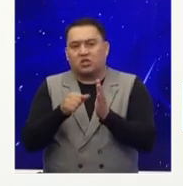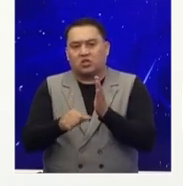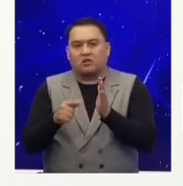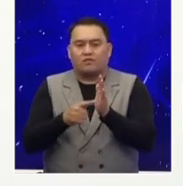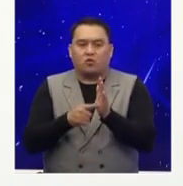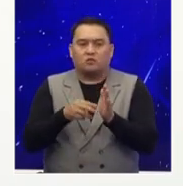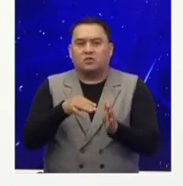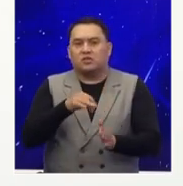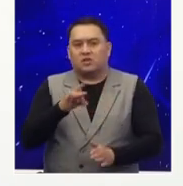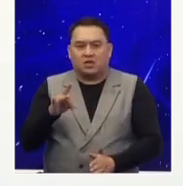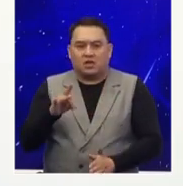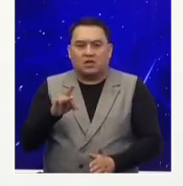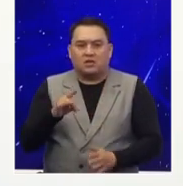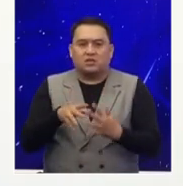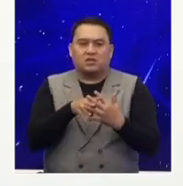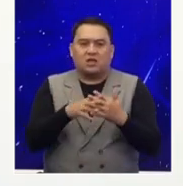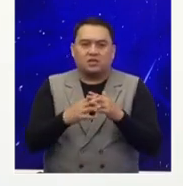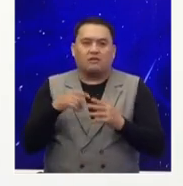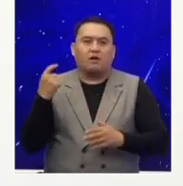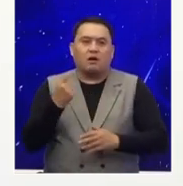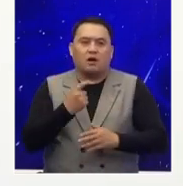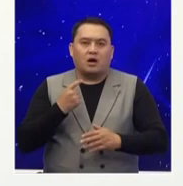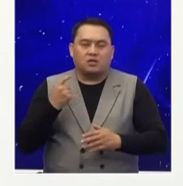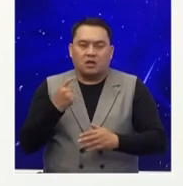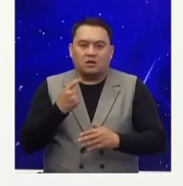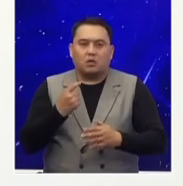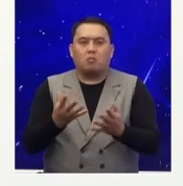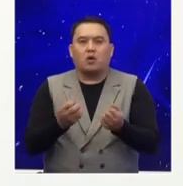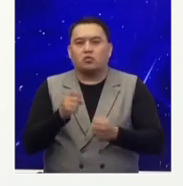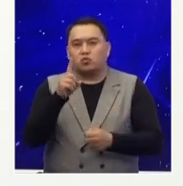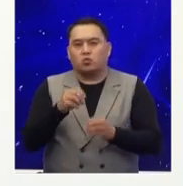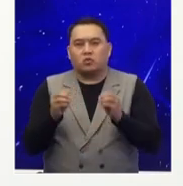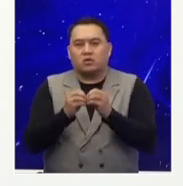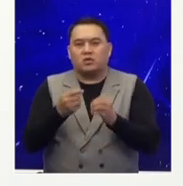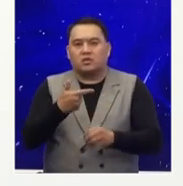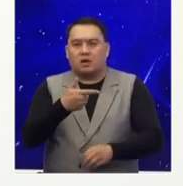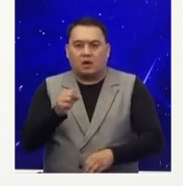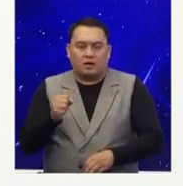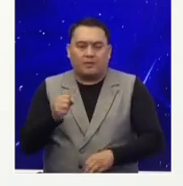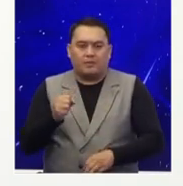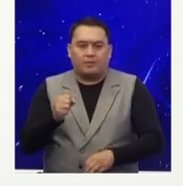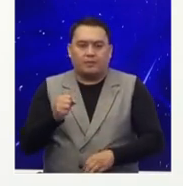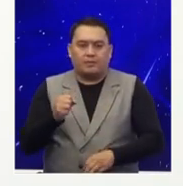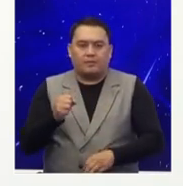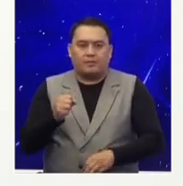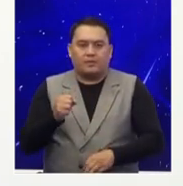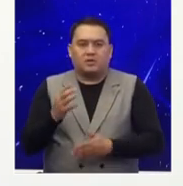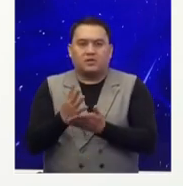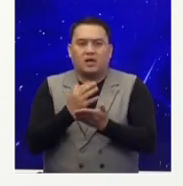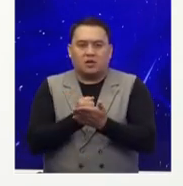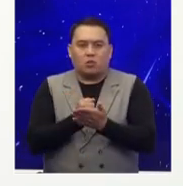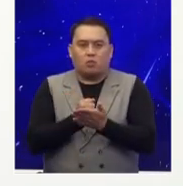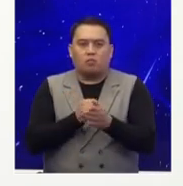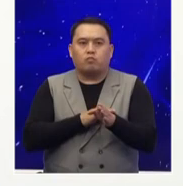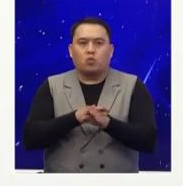60-68 центнеров с гектара. Но есть крестьянское хозяйство, которое на сегодняшний день уже получает по 110 центнеров с гектара. То есть они сохраняют